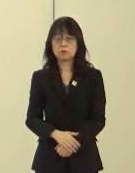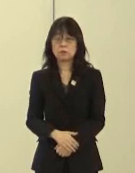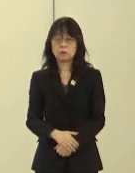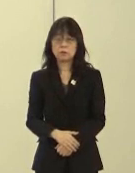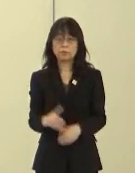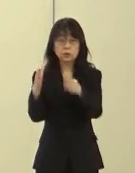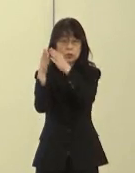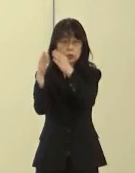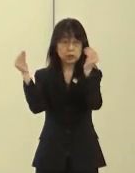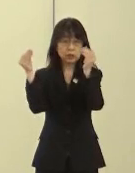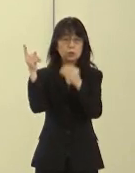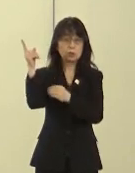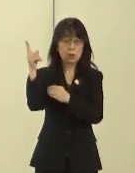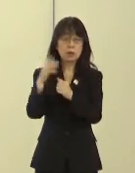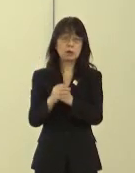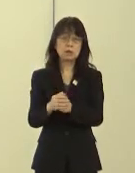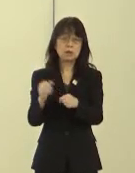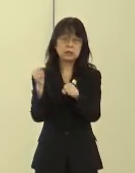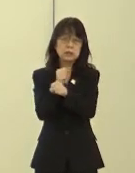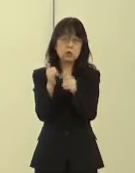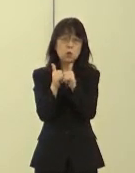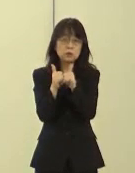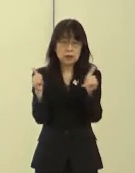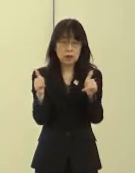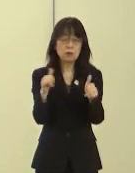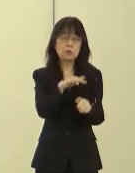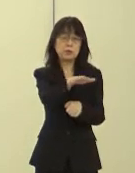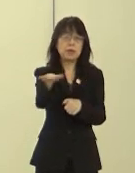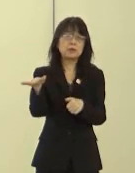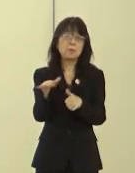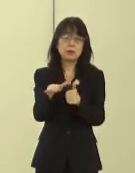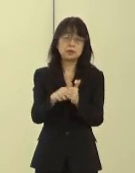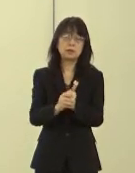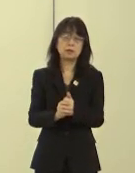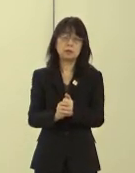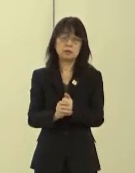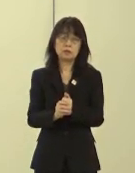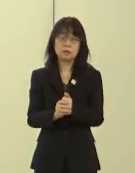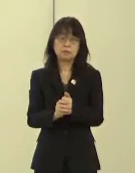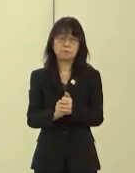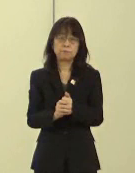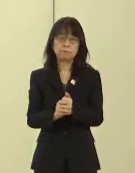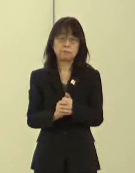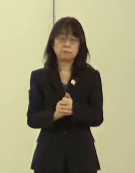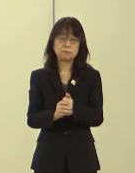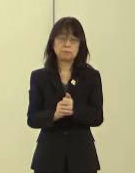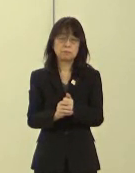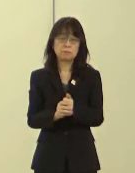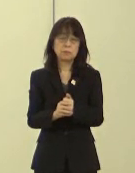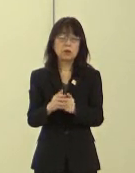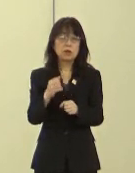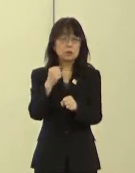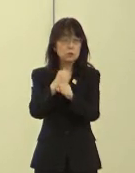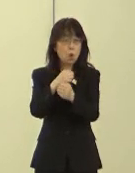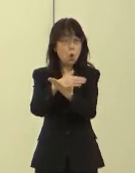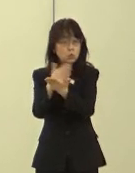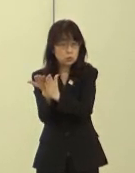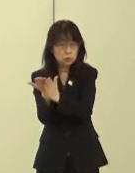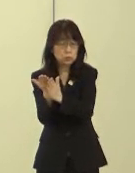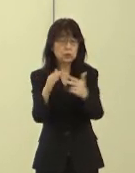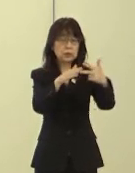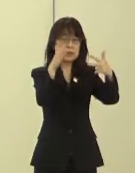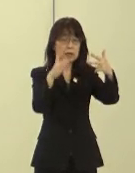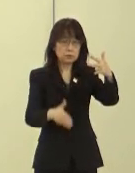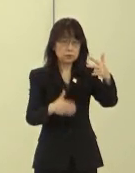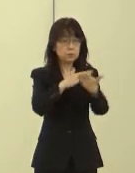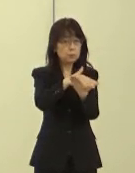国の方では、この事業者の皆様にですね、業種あるいは施設別のガイド